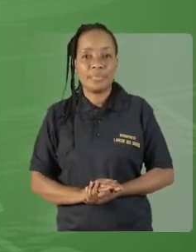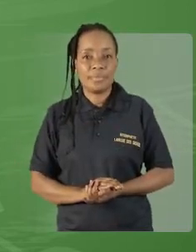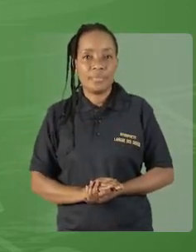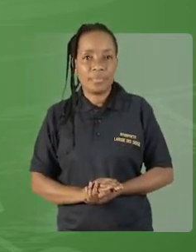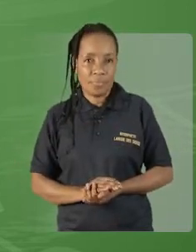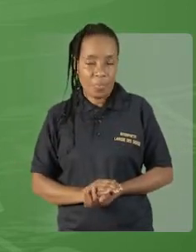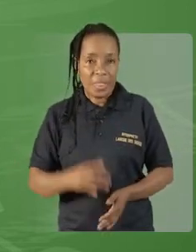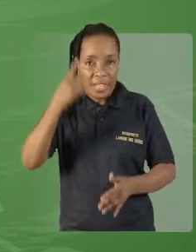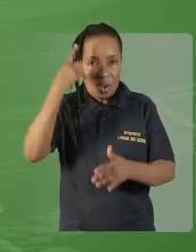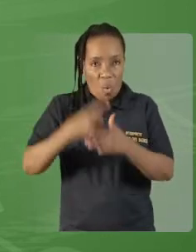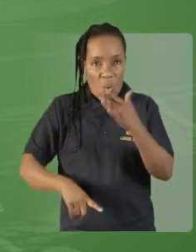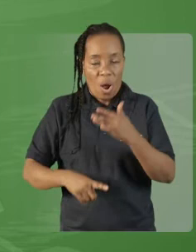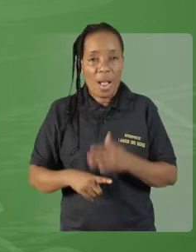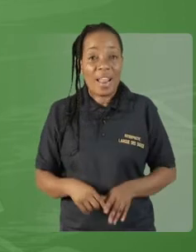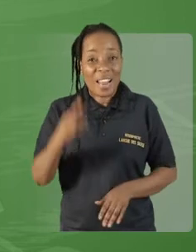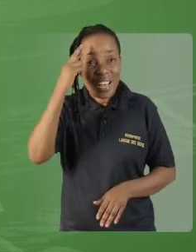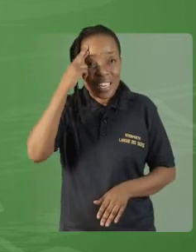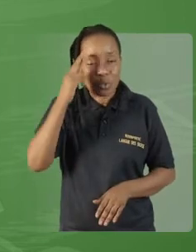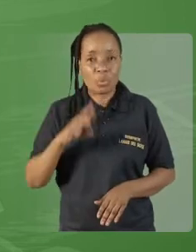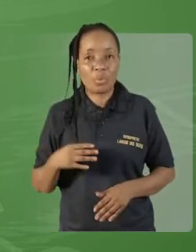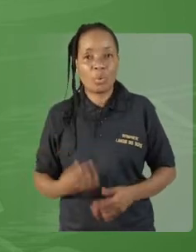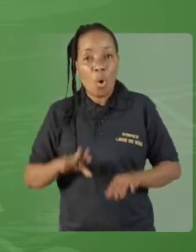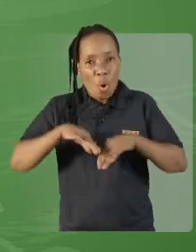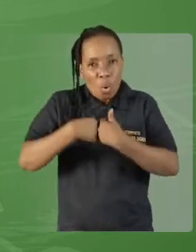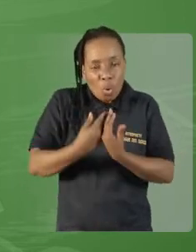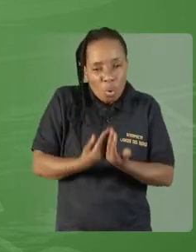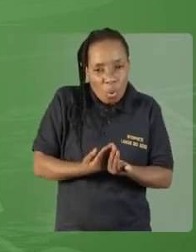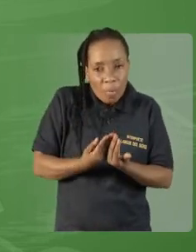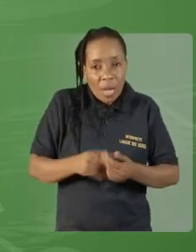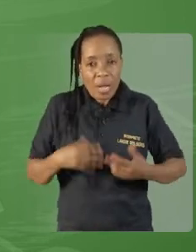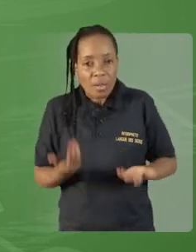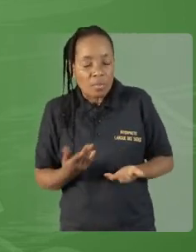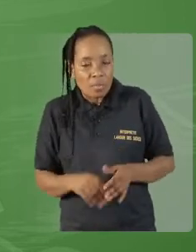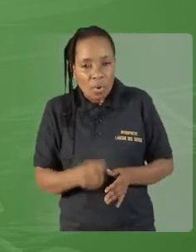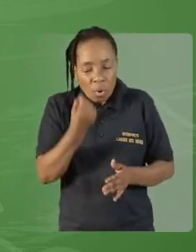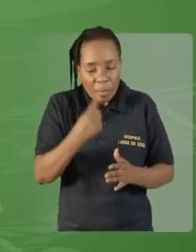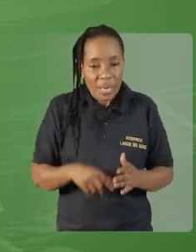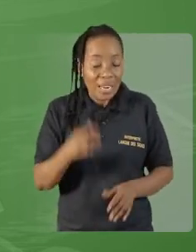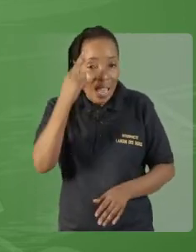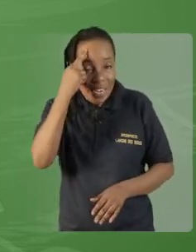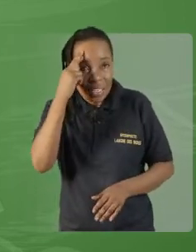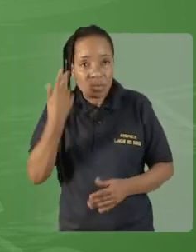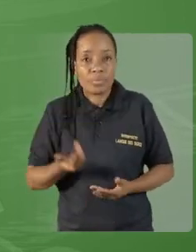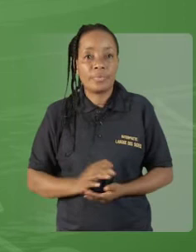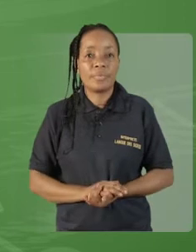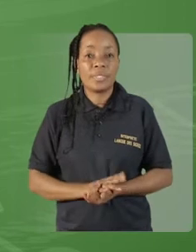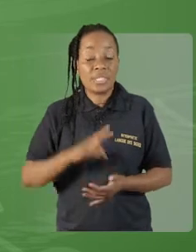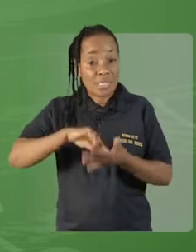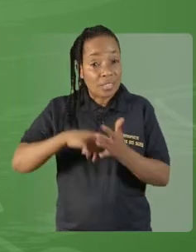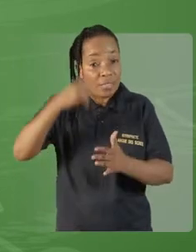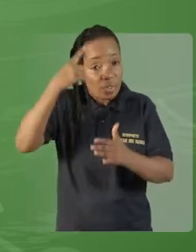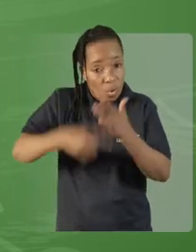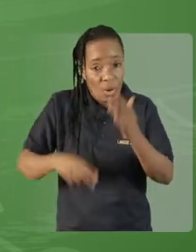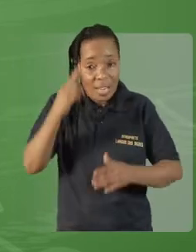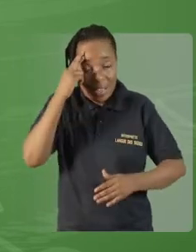Qu'est-ce donc la raison? Comment caractériser la raison, chers apprenants? Il faut